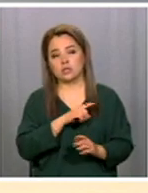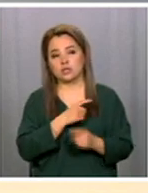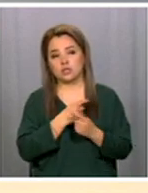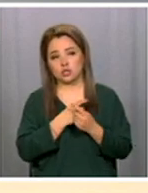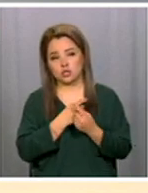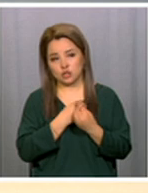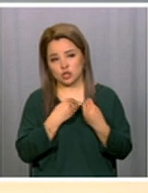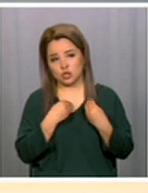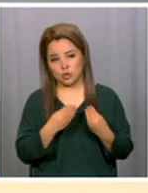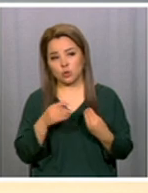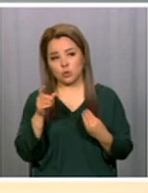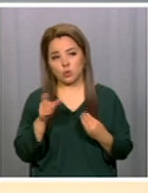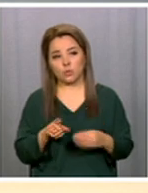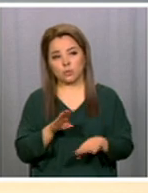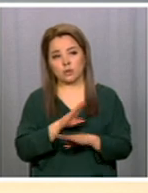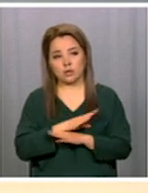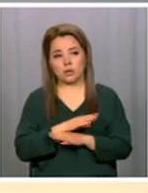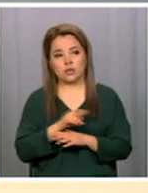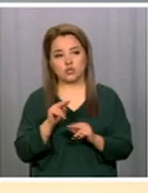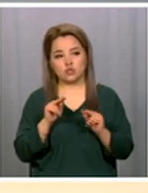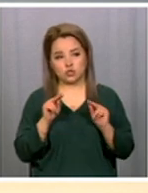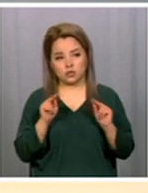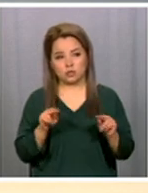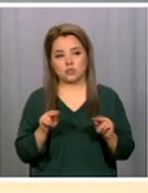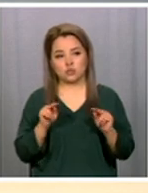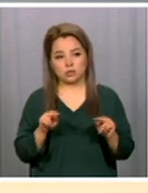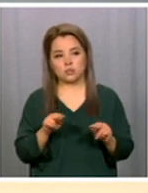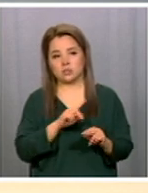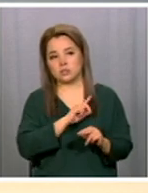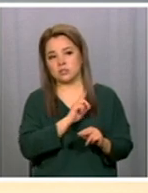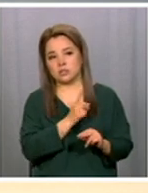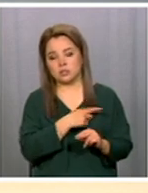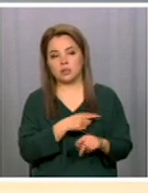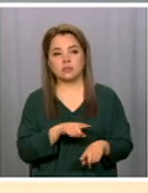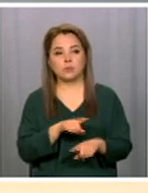чести. Честь сильнее смерти».